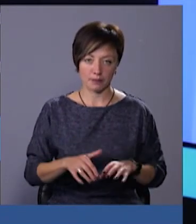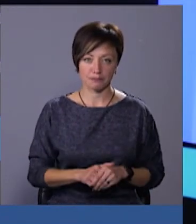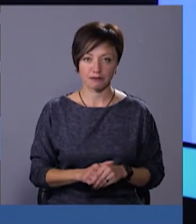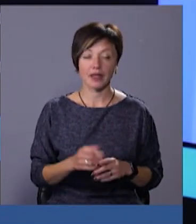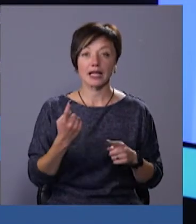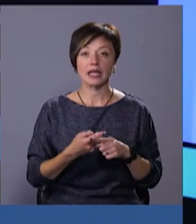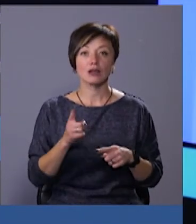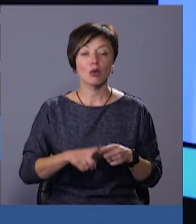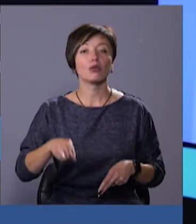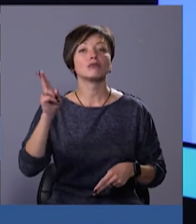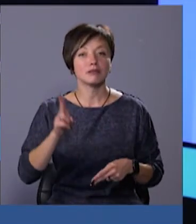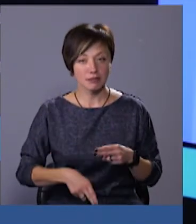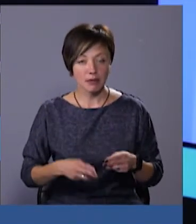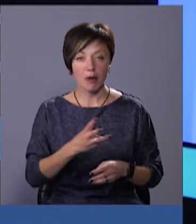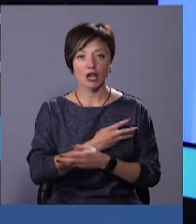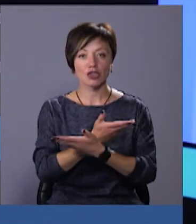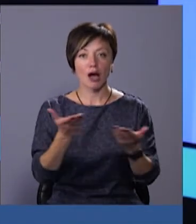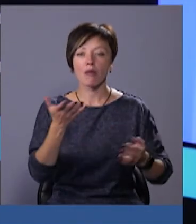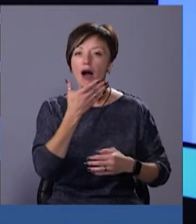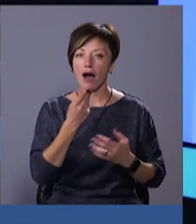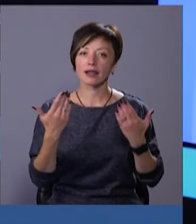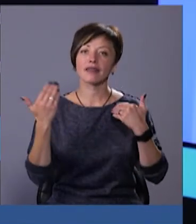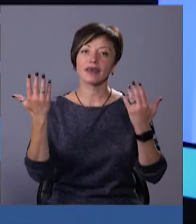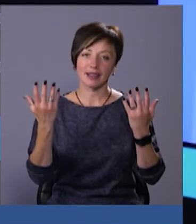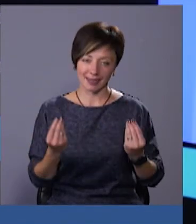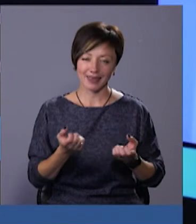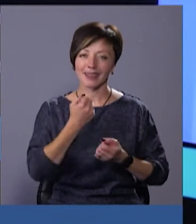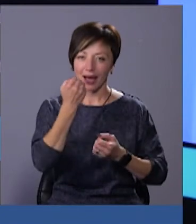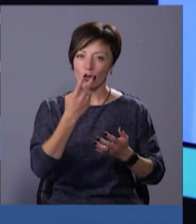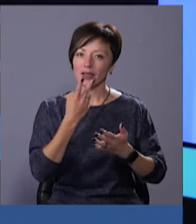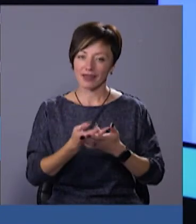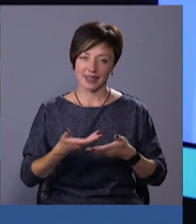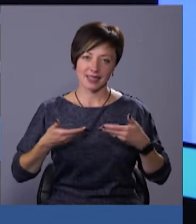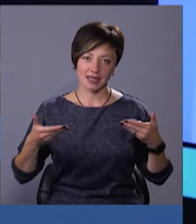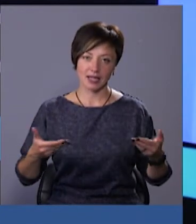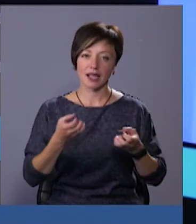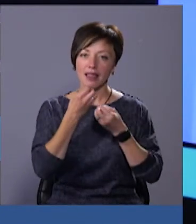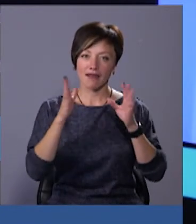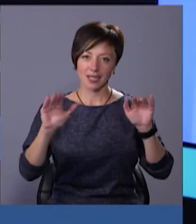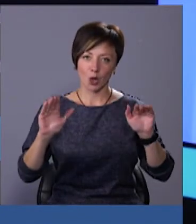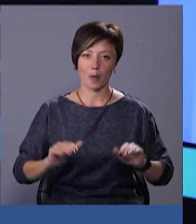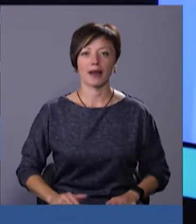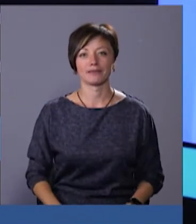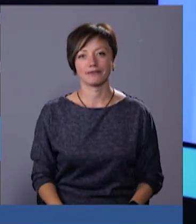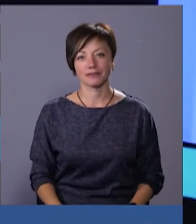На цьому ставимо крапку. Бажаємо вам гарних вихідних. Дякуємо, що дивитесь нас. На все добре.